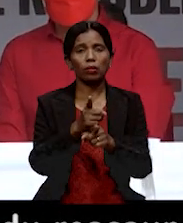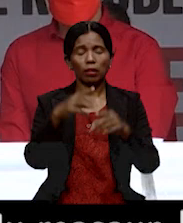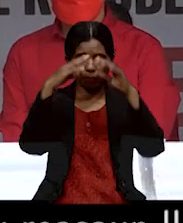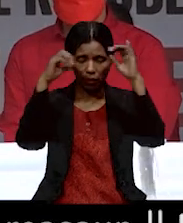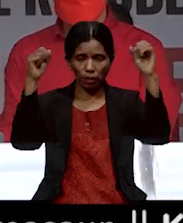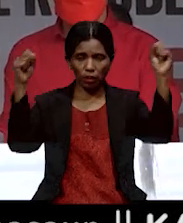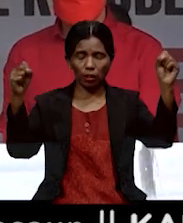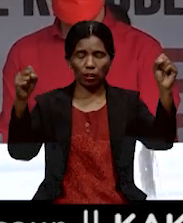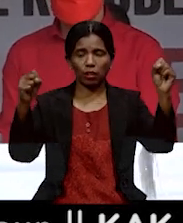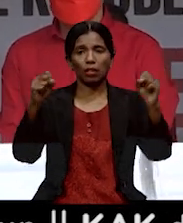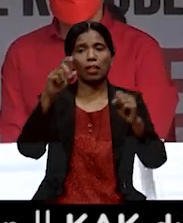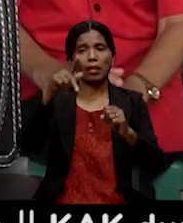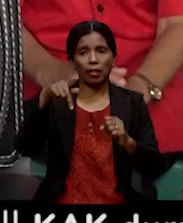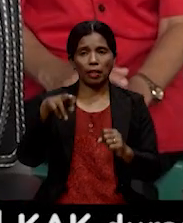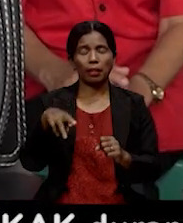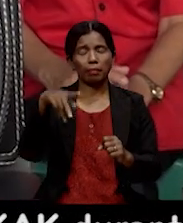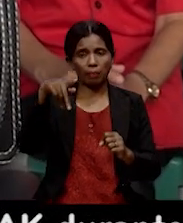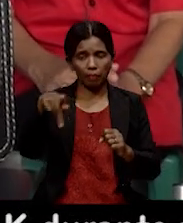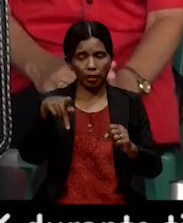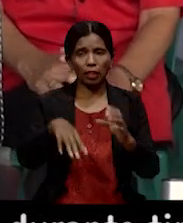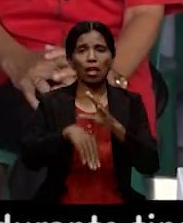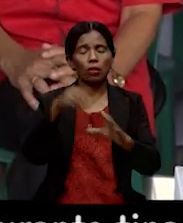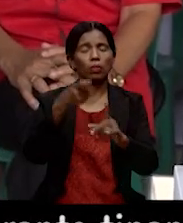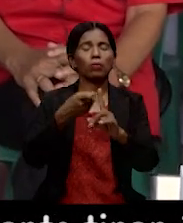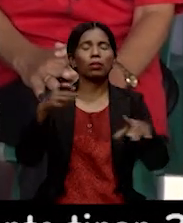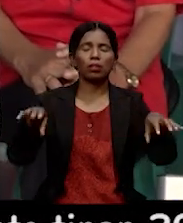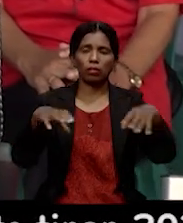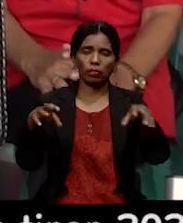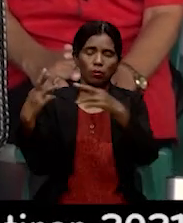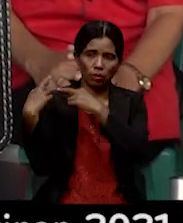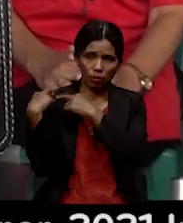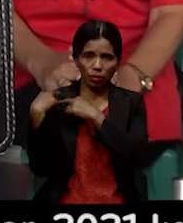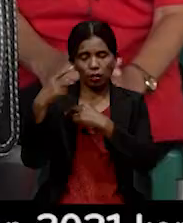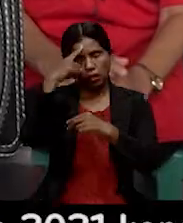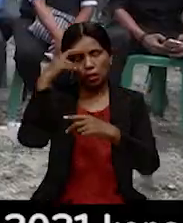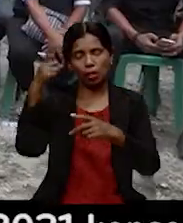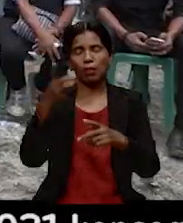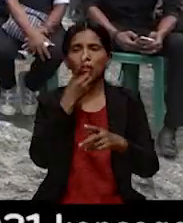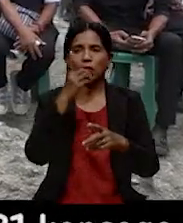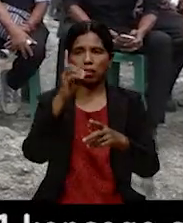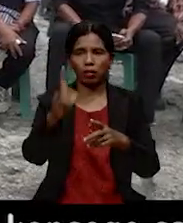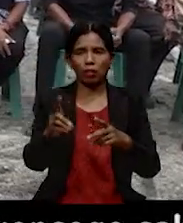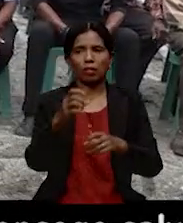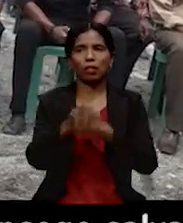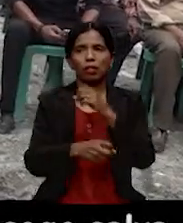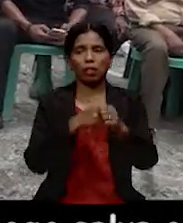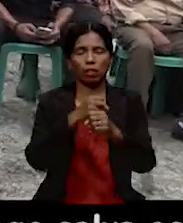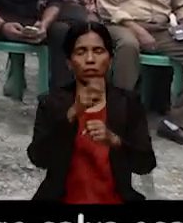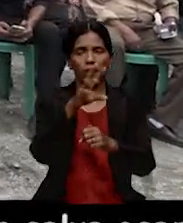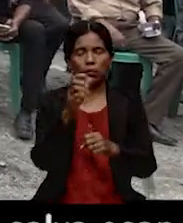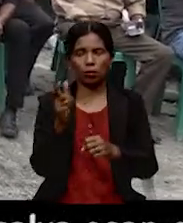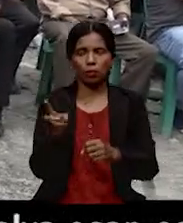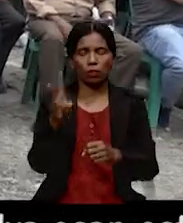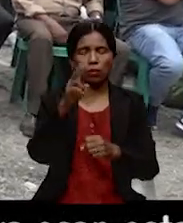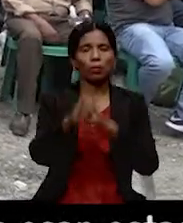cargo. Tambah halon deklarasan ofisial atau kandidataan ba Presiden Republika periode tinen rungrua Ruanul Singrua to tinen